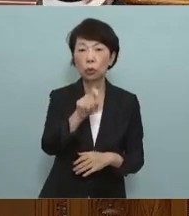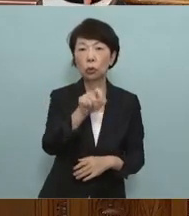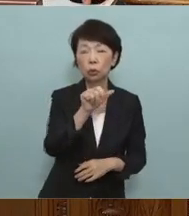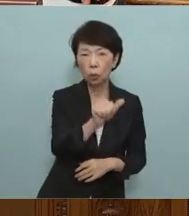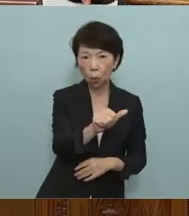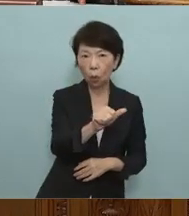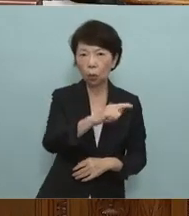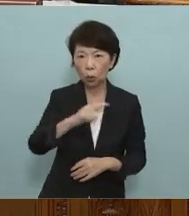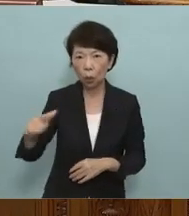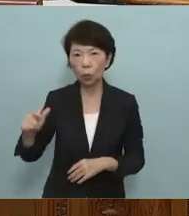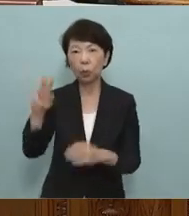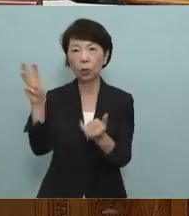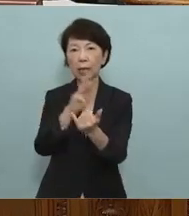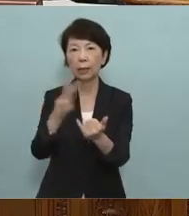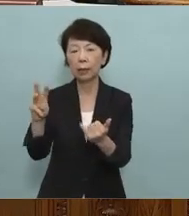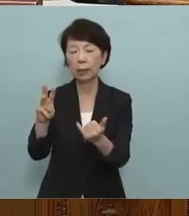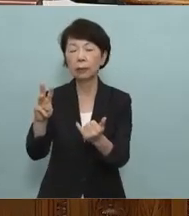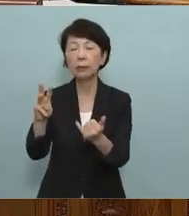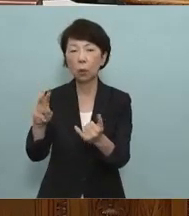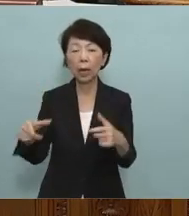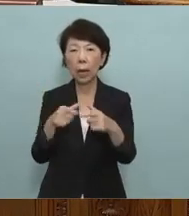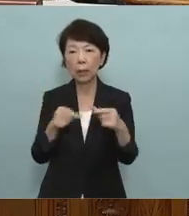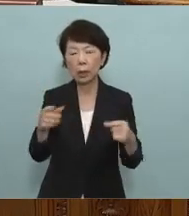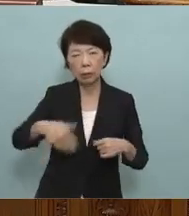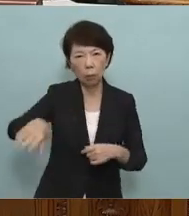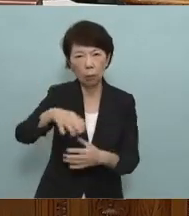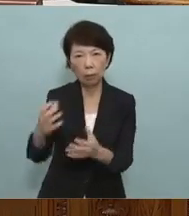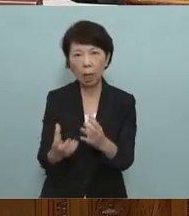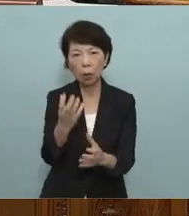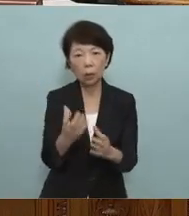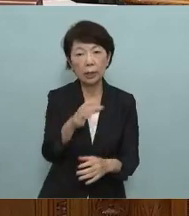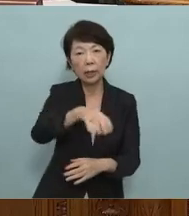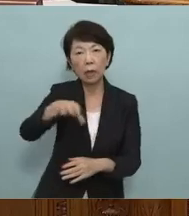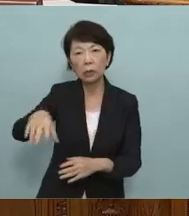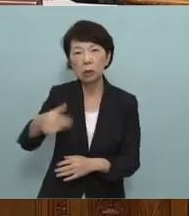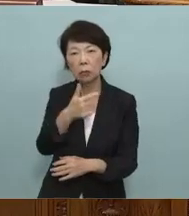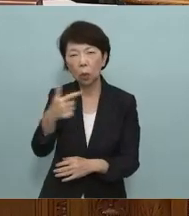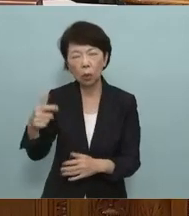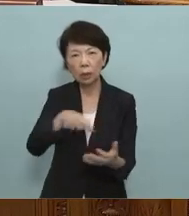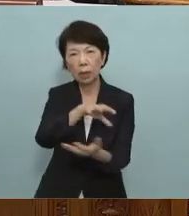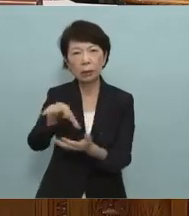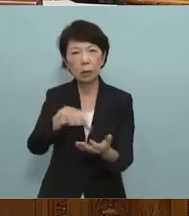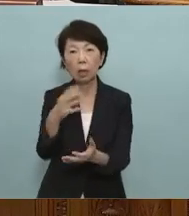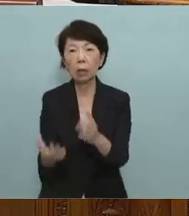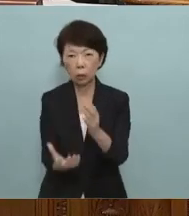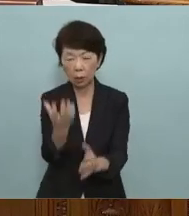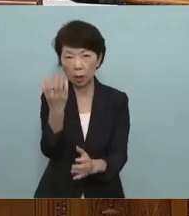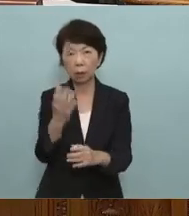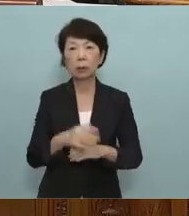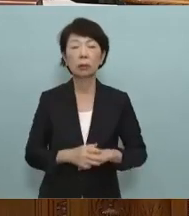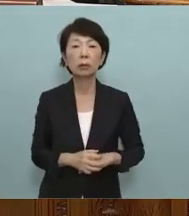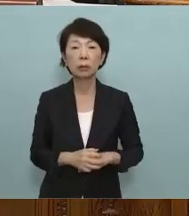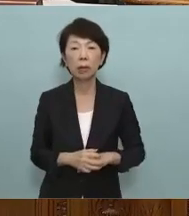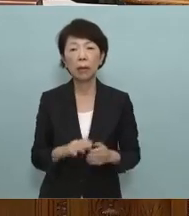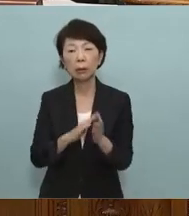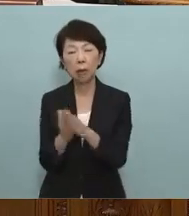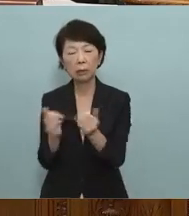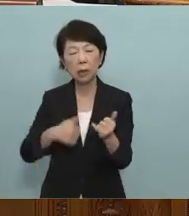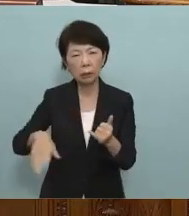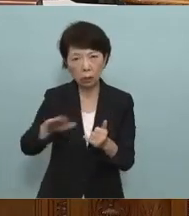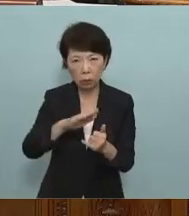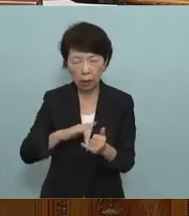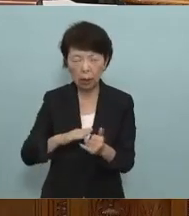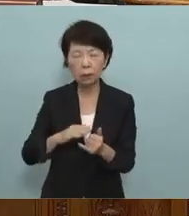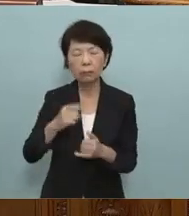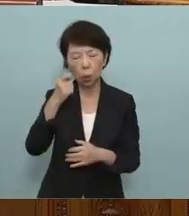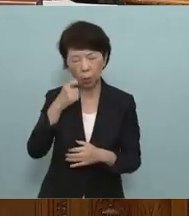号等による災害が日本を襲い、各地に甚大な被害をもたらしました。亡くなられた方々のご